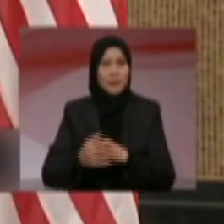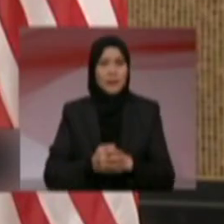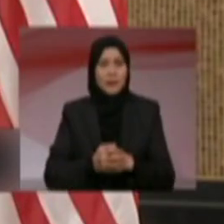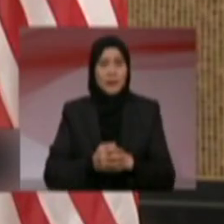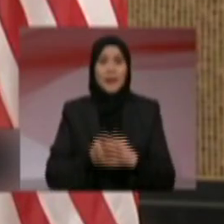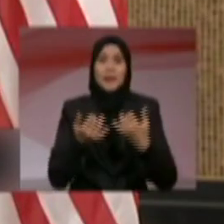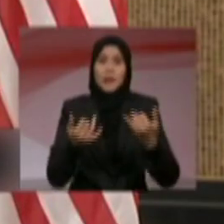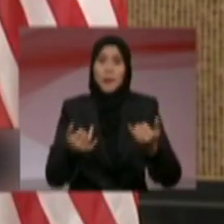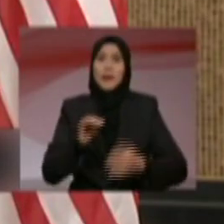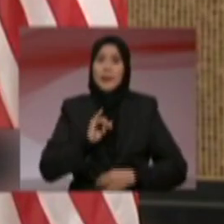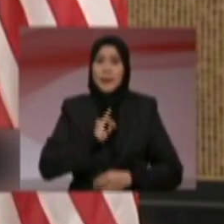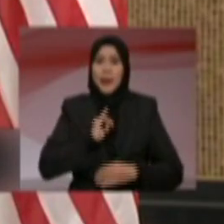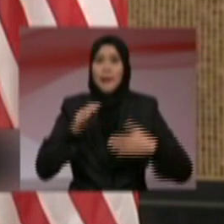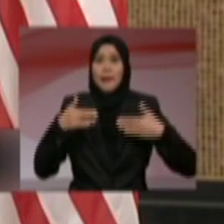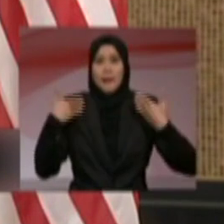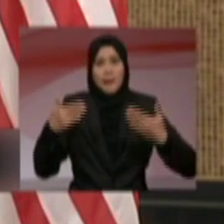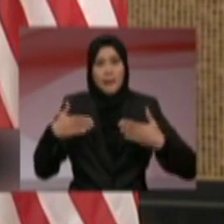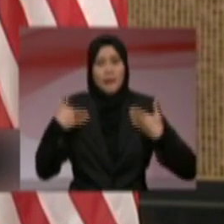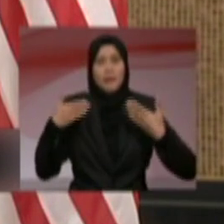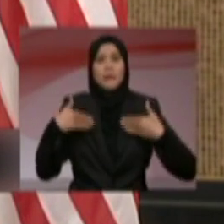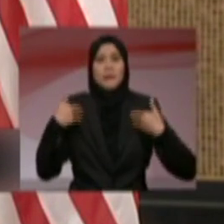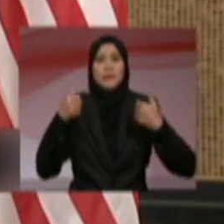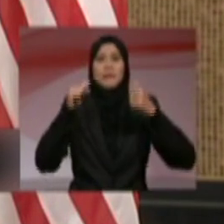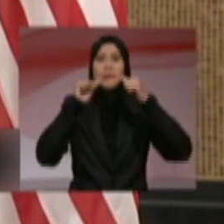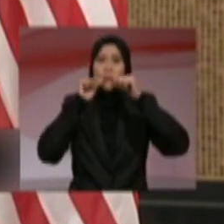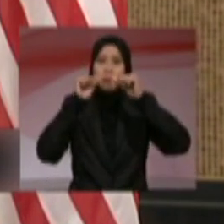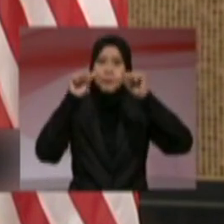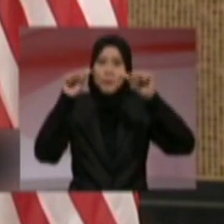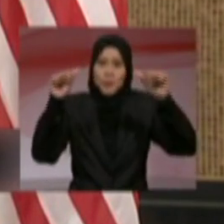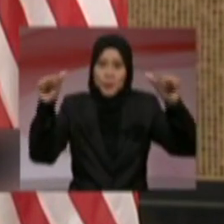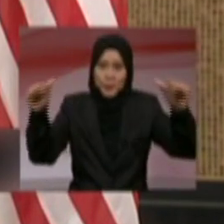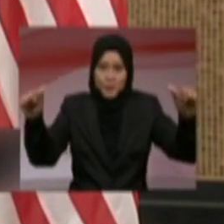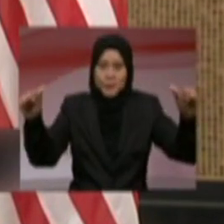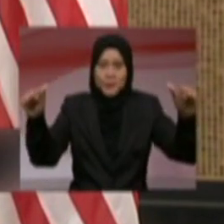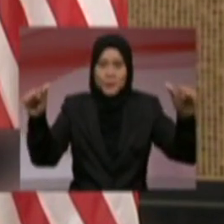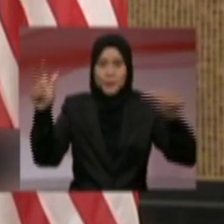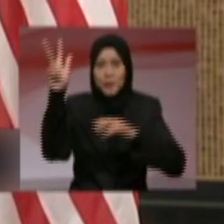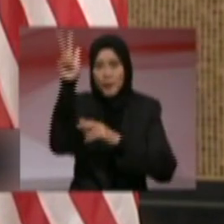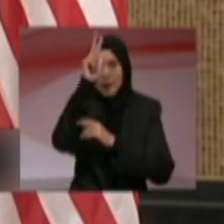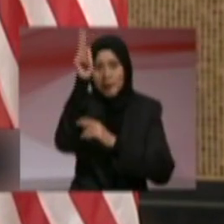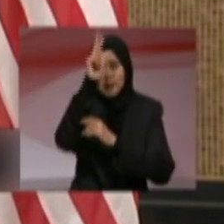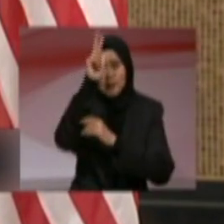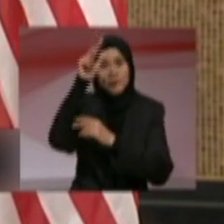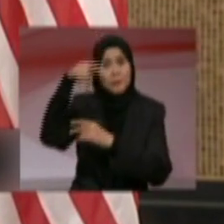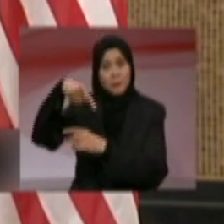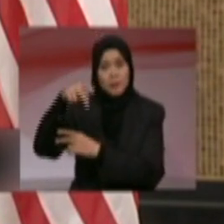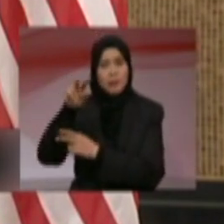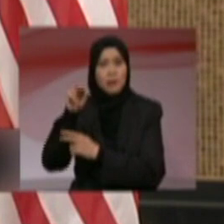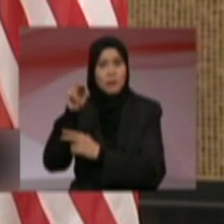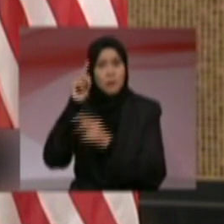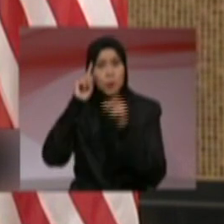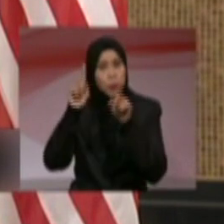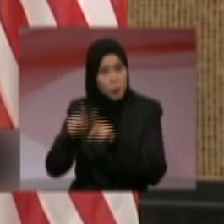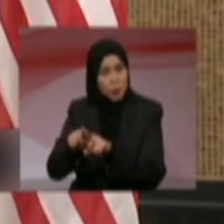Tempoh bayaran moratorium dan bantuan bank bersasar dilanjutkan sehingga Disember. Kerajaan Perikatan Nasional telah